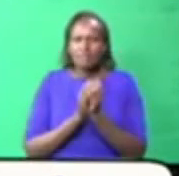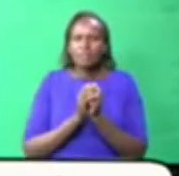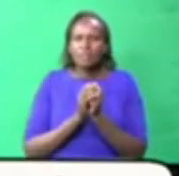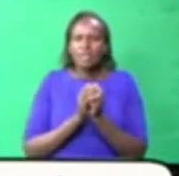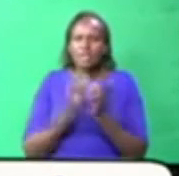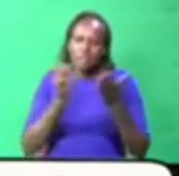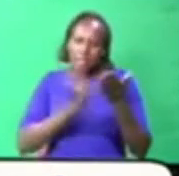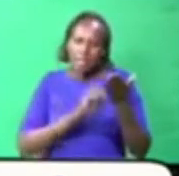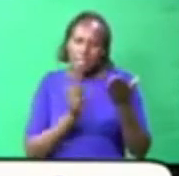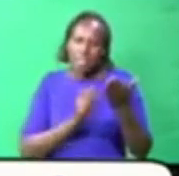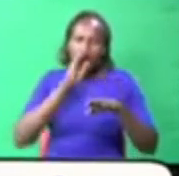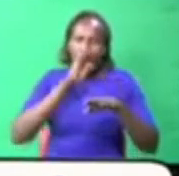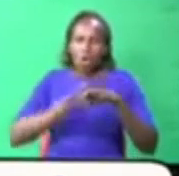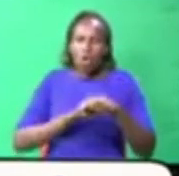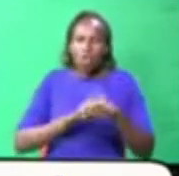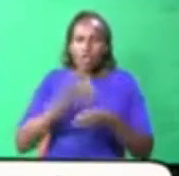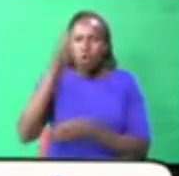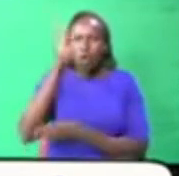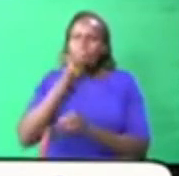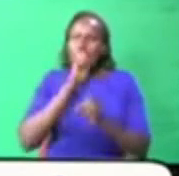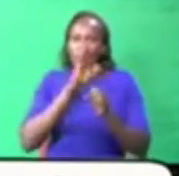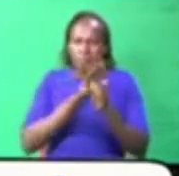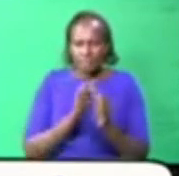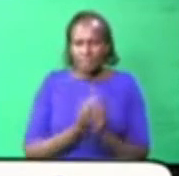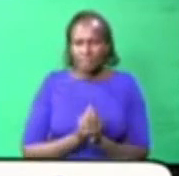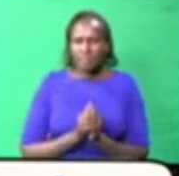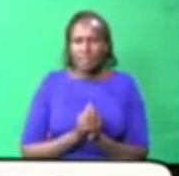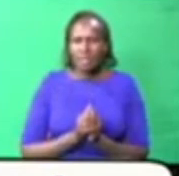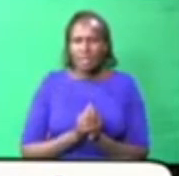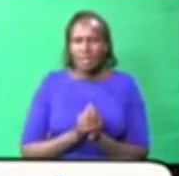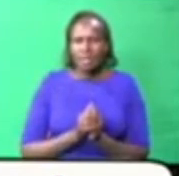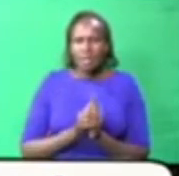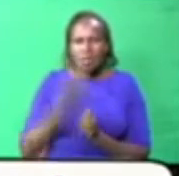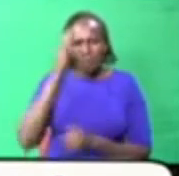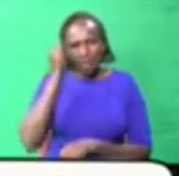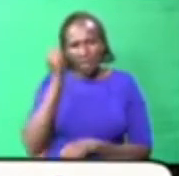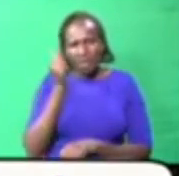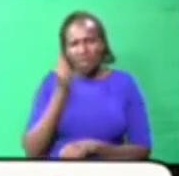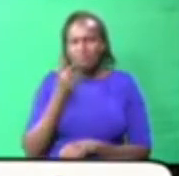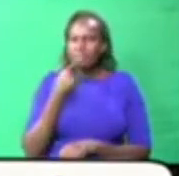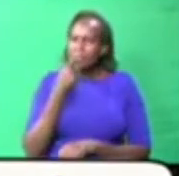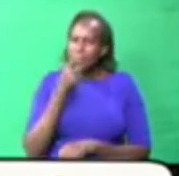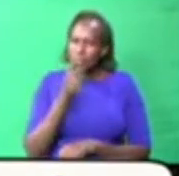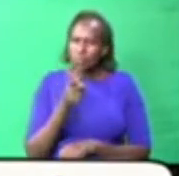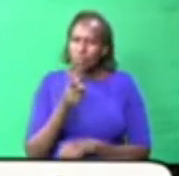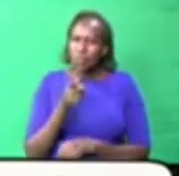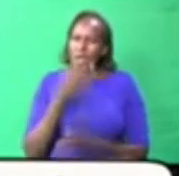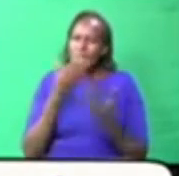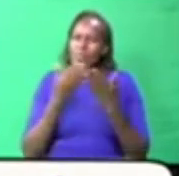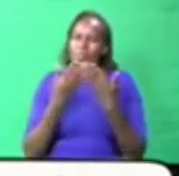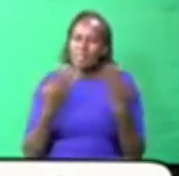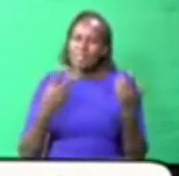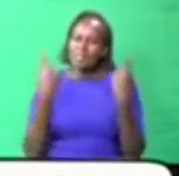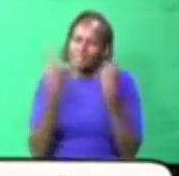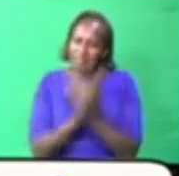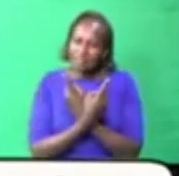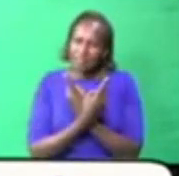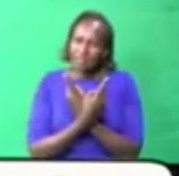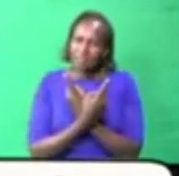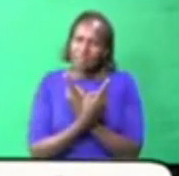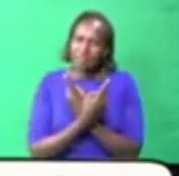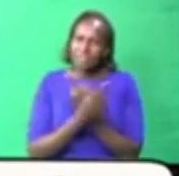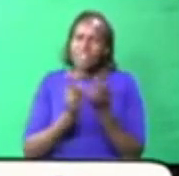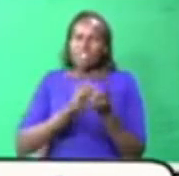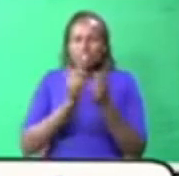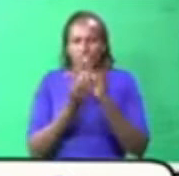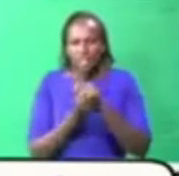promises. Kushikilia ahadi za Mungu. Kwa sababu kuna nikwambia kwamba hali zinaweza badilika. Watu wataweza